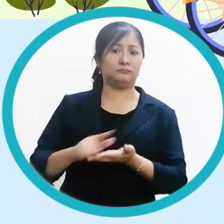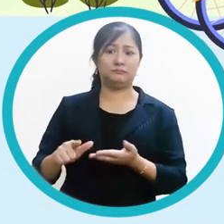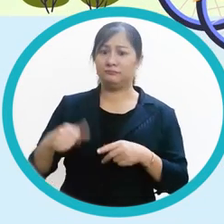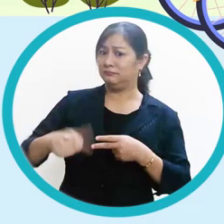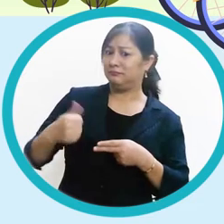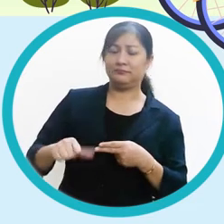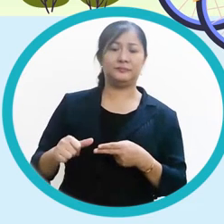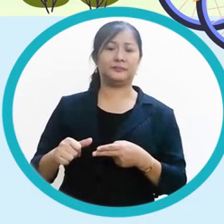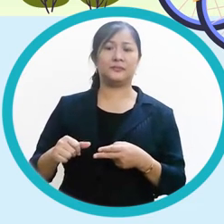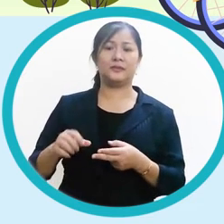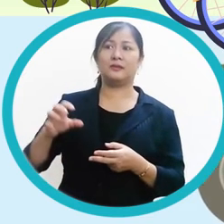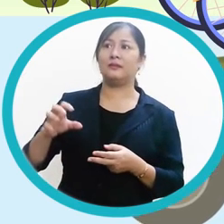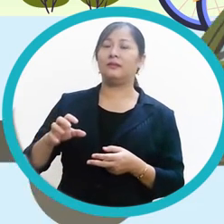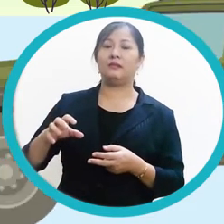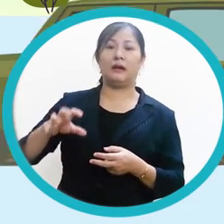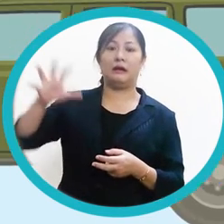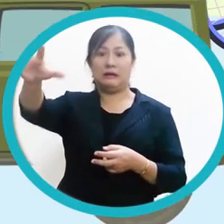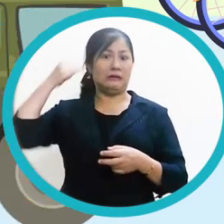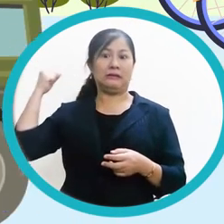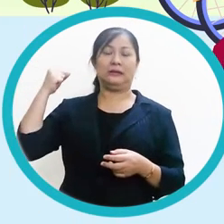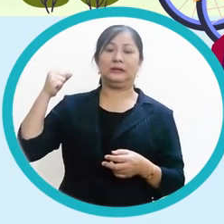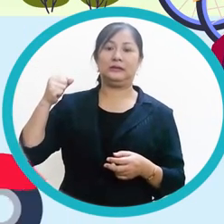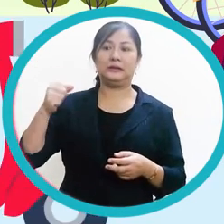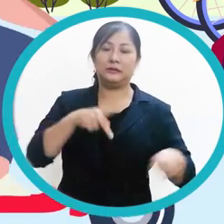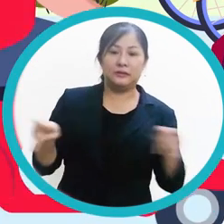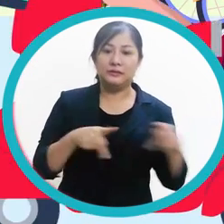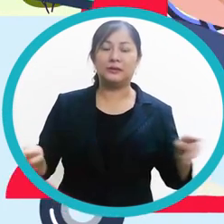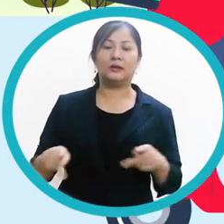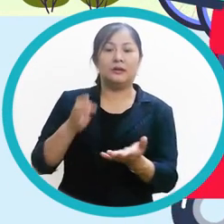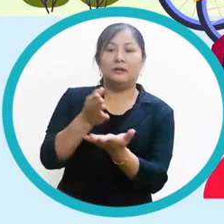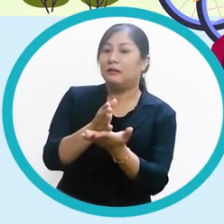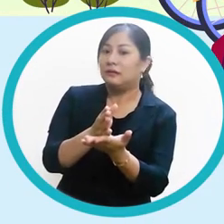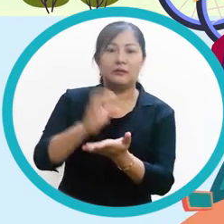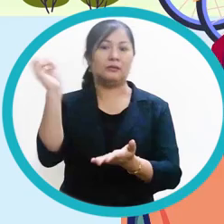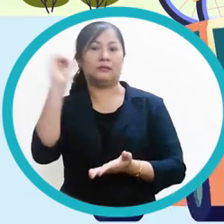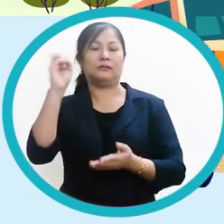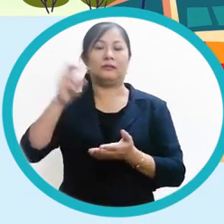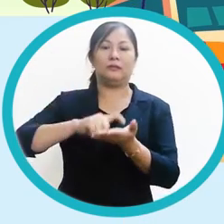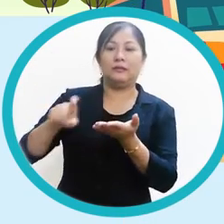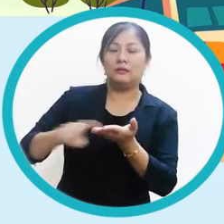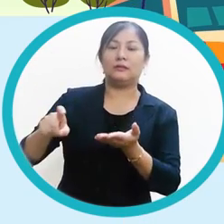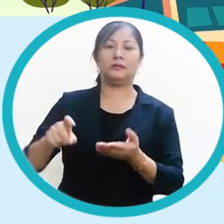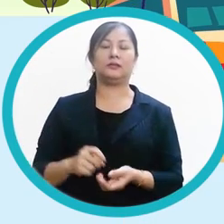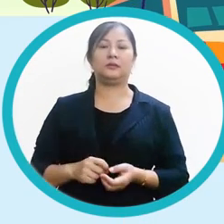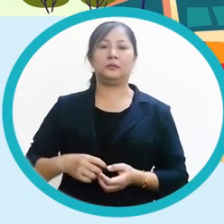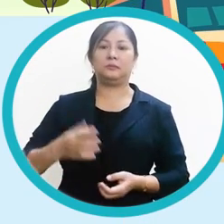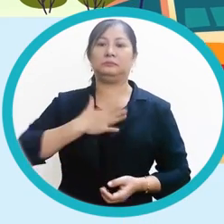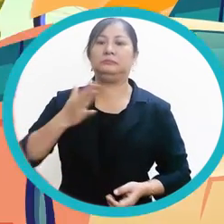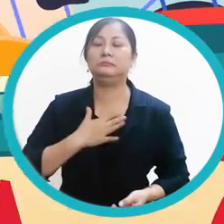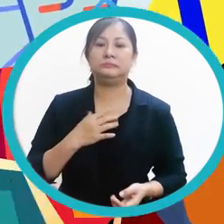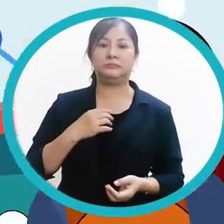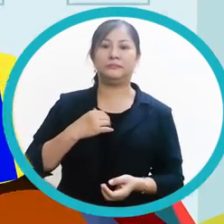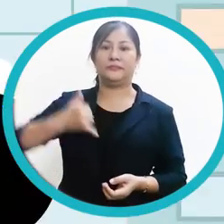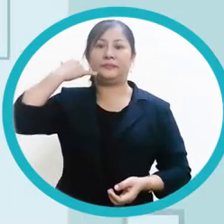6 tháng sau, dự án của Nam đã được đưa vào hoạt động. Lần này, Nam gặp vấn đề về những phương tiện khác vì không biết đã lấn chiếm